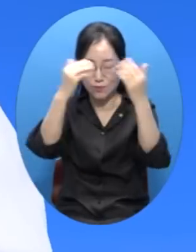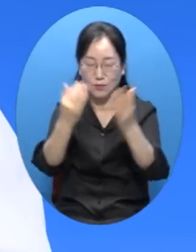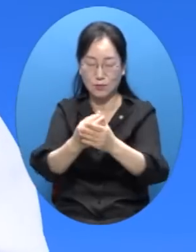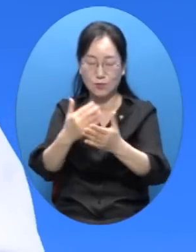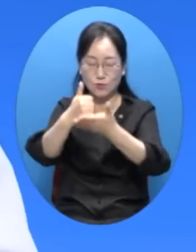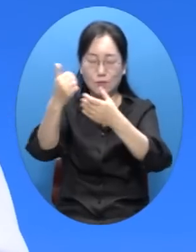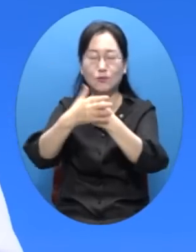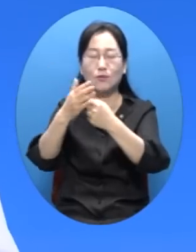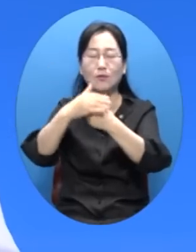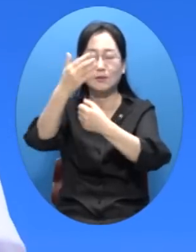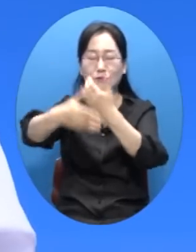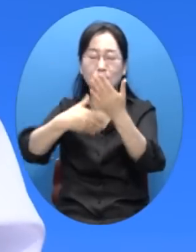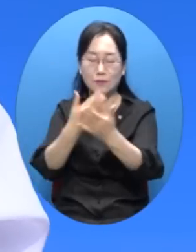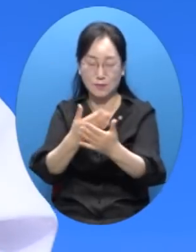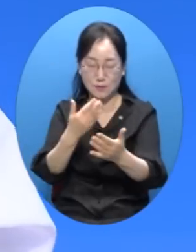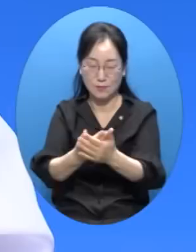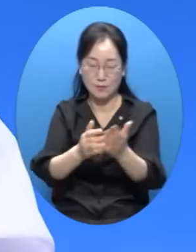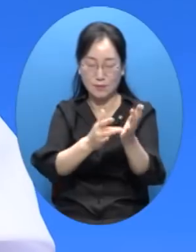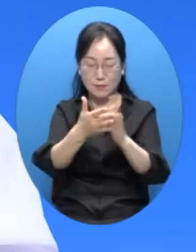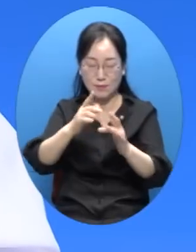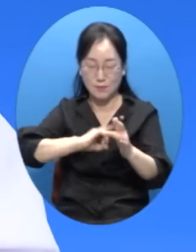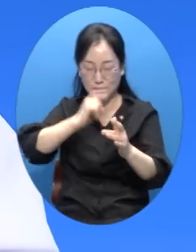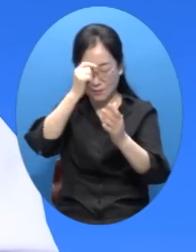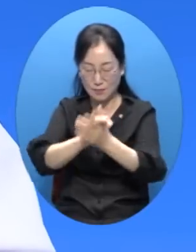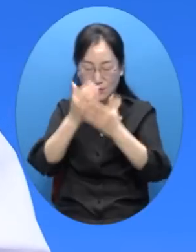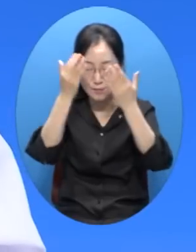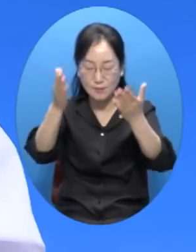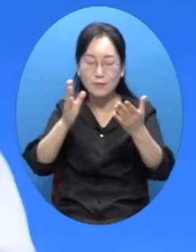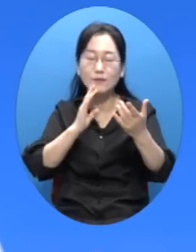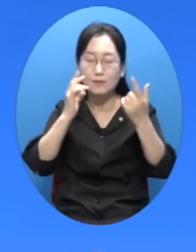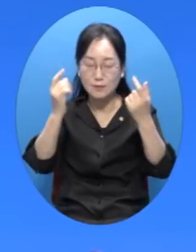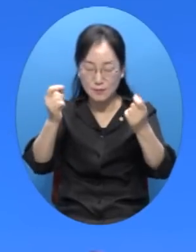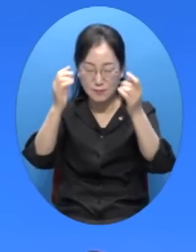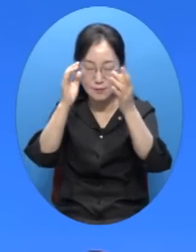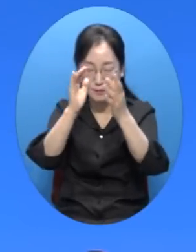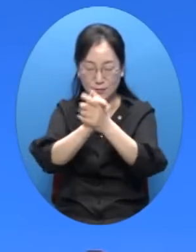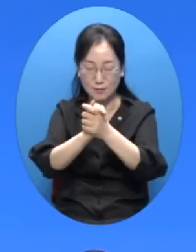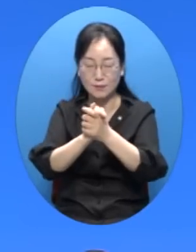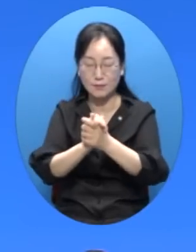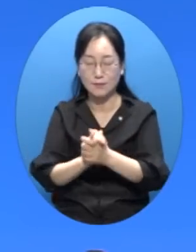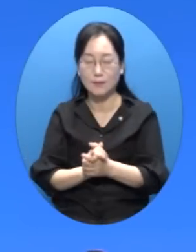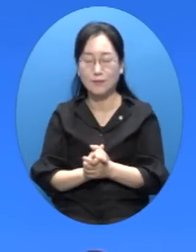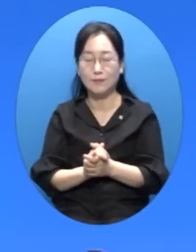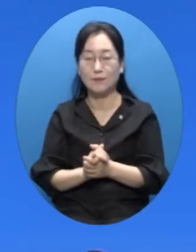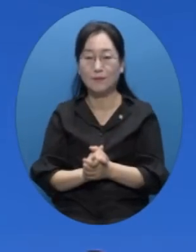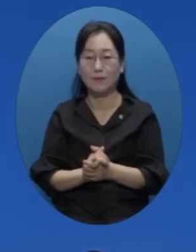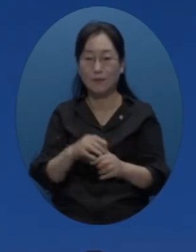주님 도와주옵소서. 예수님의 이름으로 기도 올리옵나이다. 아멘.